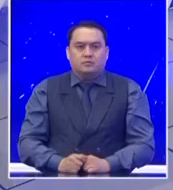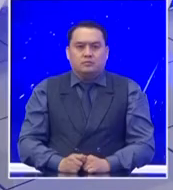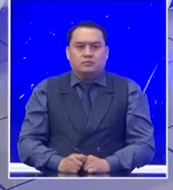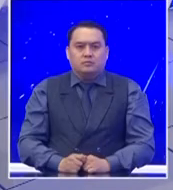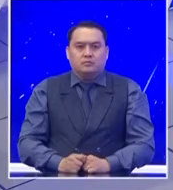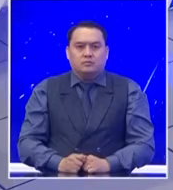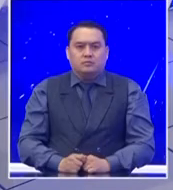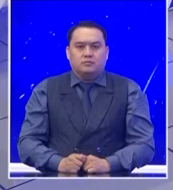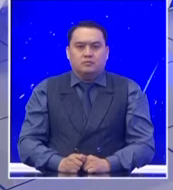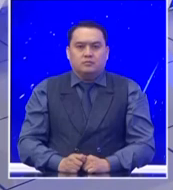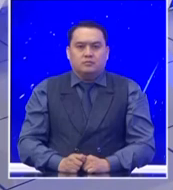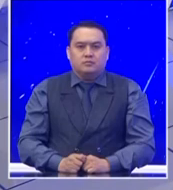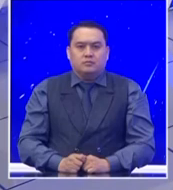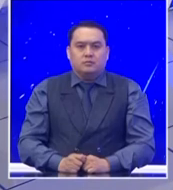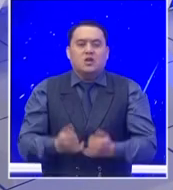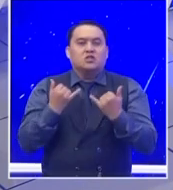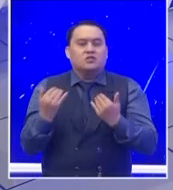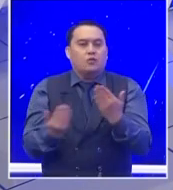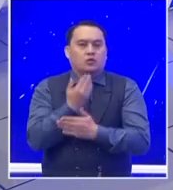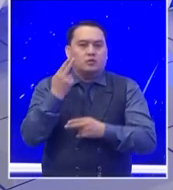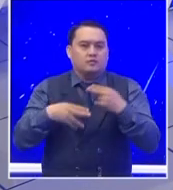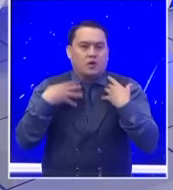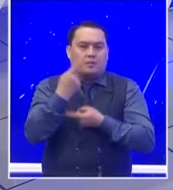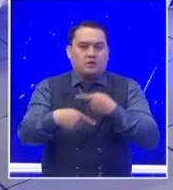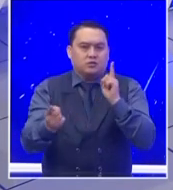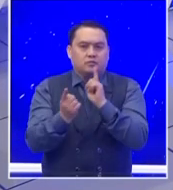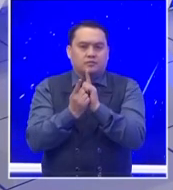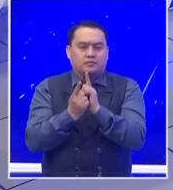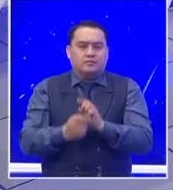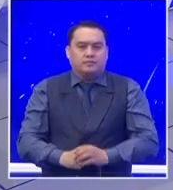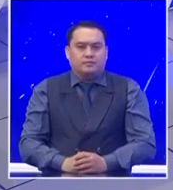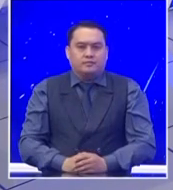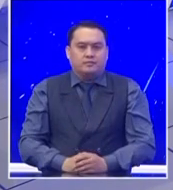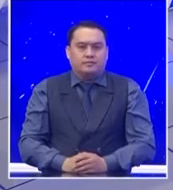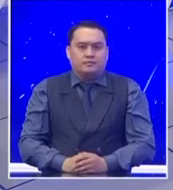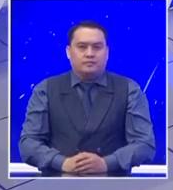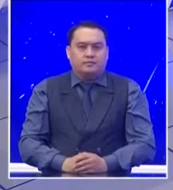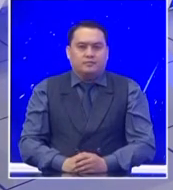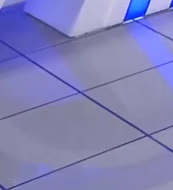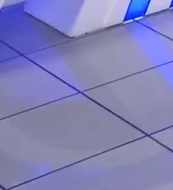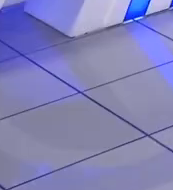У меня на этом все. Спасибо за внимание. Хороших вам выходных.